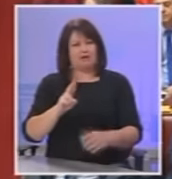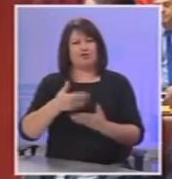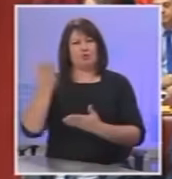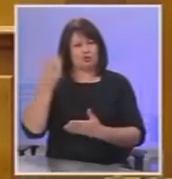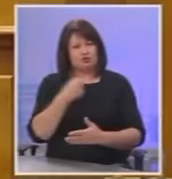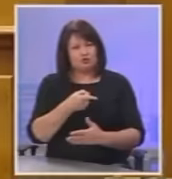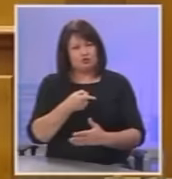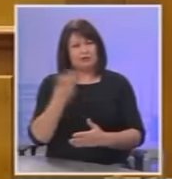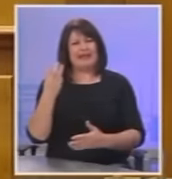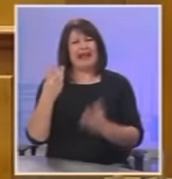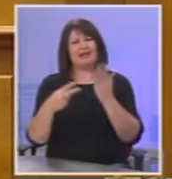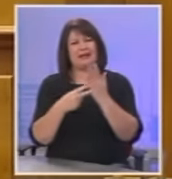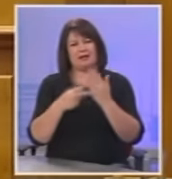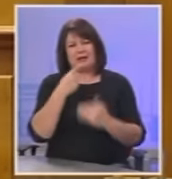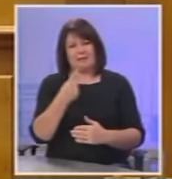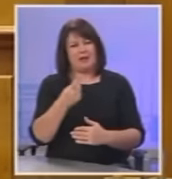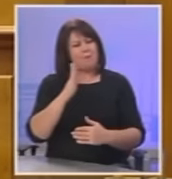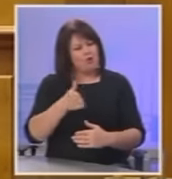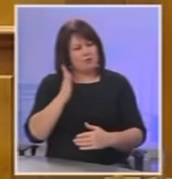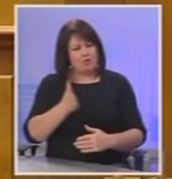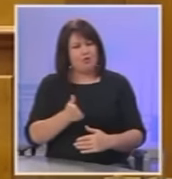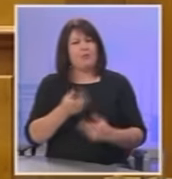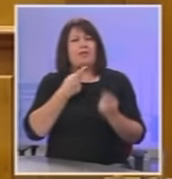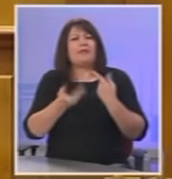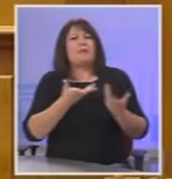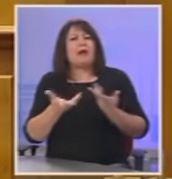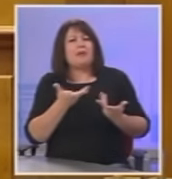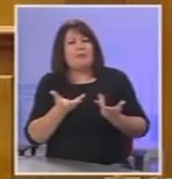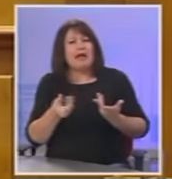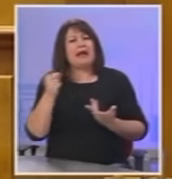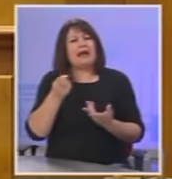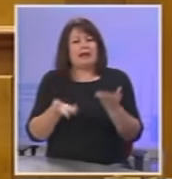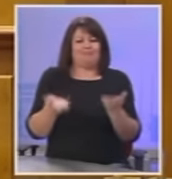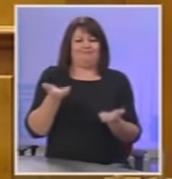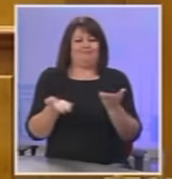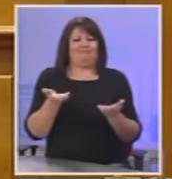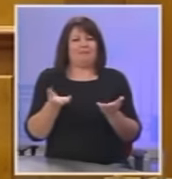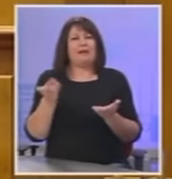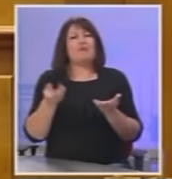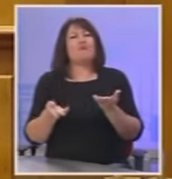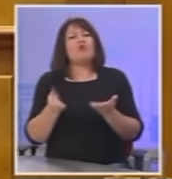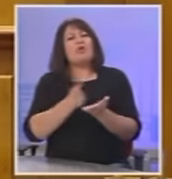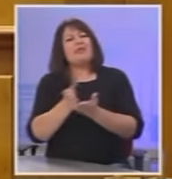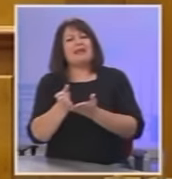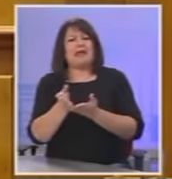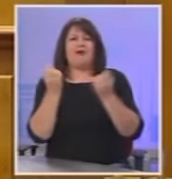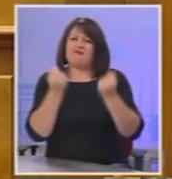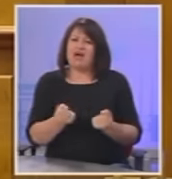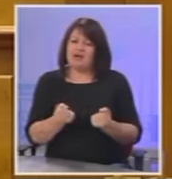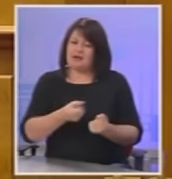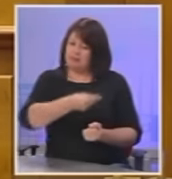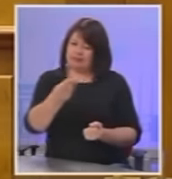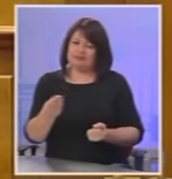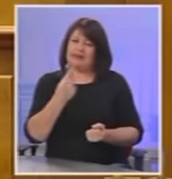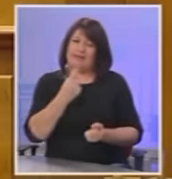ότι υπάρχουν περιθώρια εντός εισαγωγικών για διαπραγμάτευση, για αντισταθμιστικά, για δικαιότερη κατανομή βαρών.